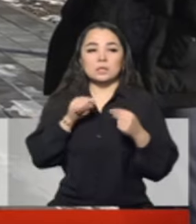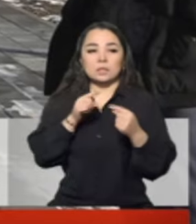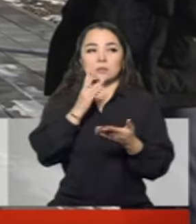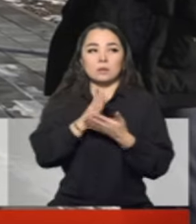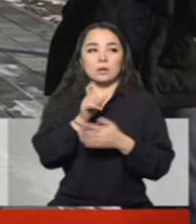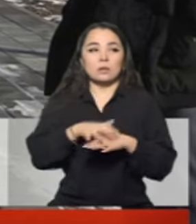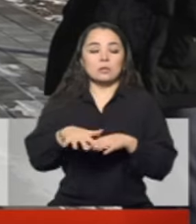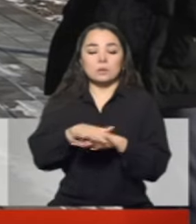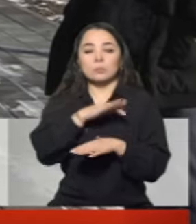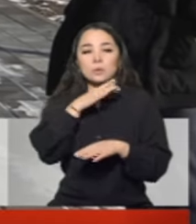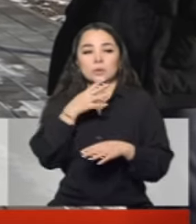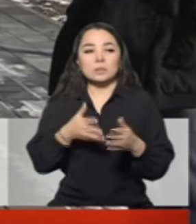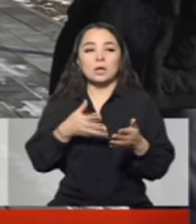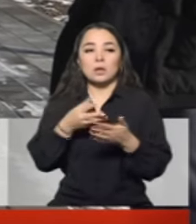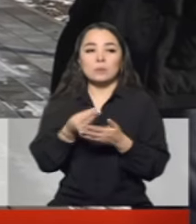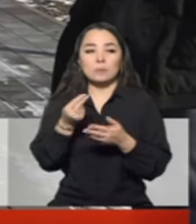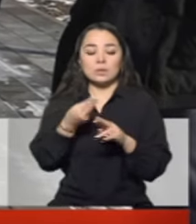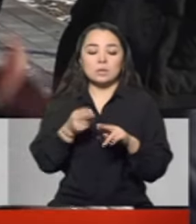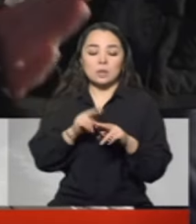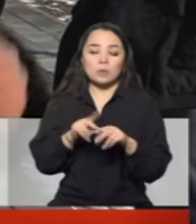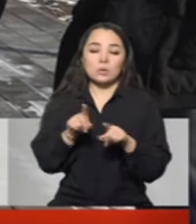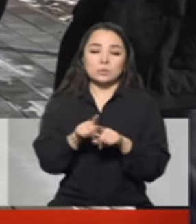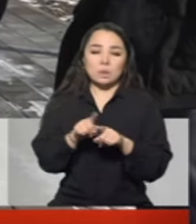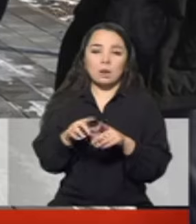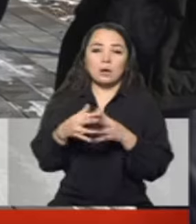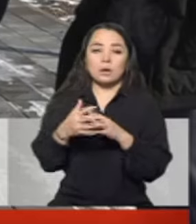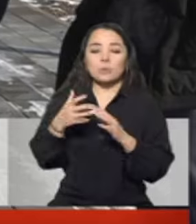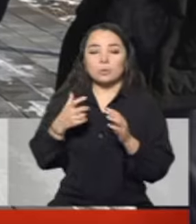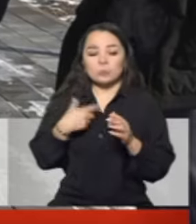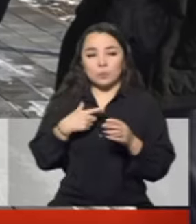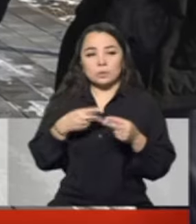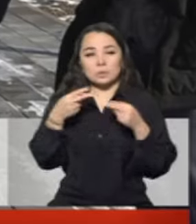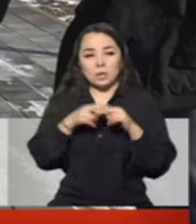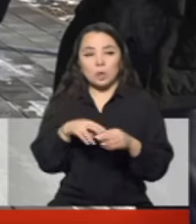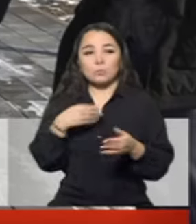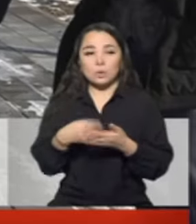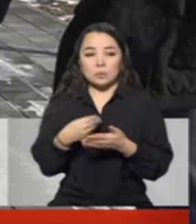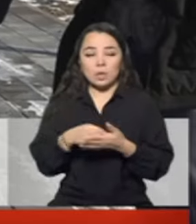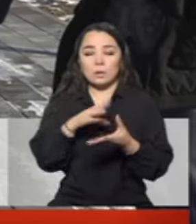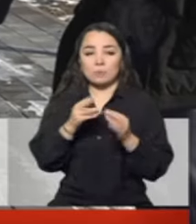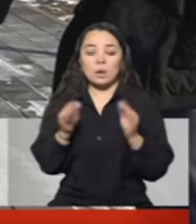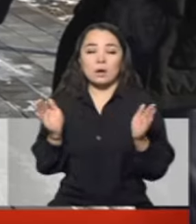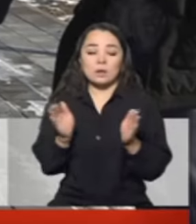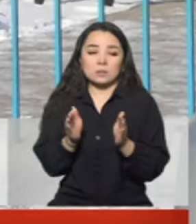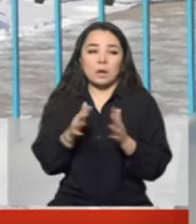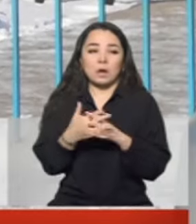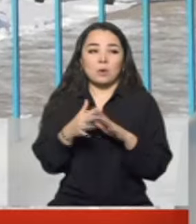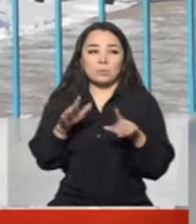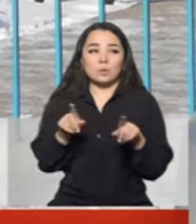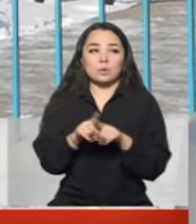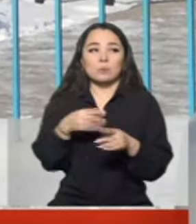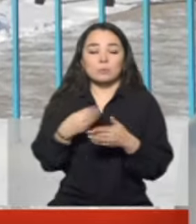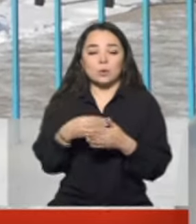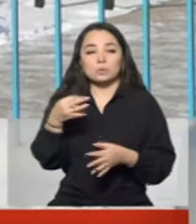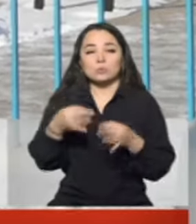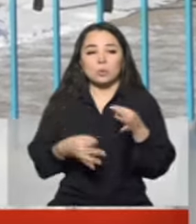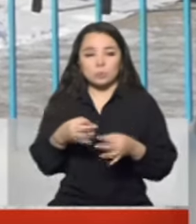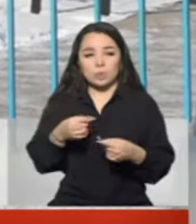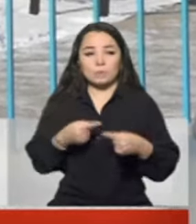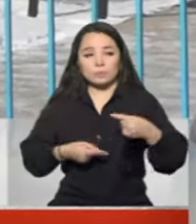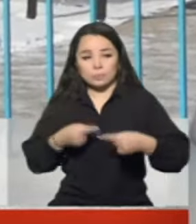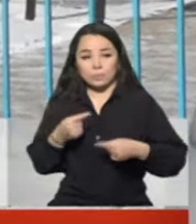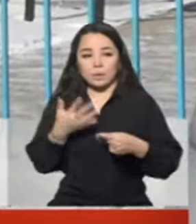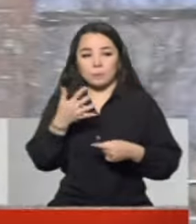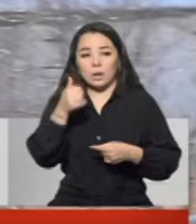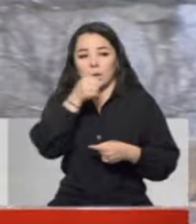Халық қанша төлейді бюджетке ауданға, сол ауылға өзіне түседі. Сол бюджет. Ал шамалы ауылда қанша бюджет түседі? Сот жармасып отыр. 5-6